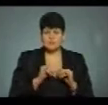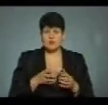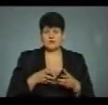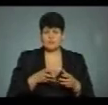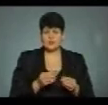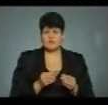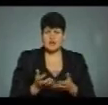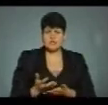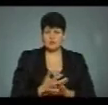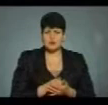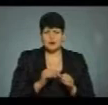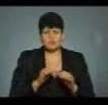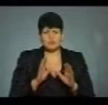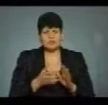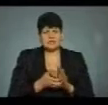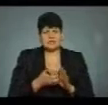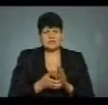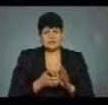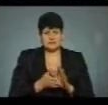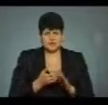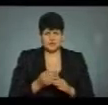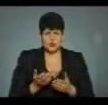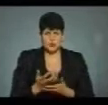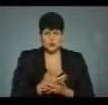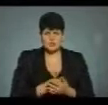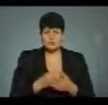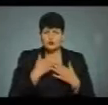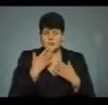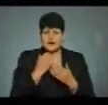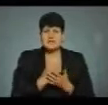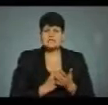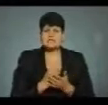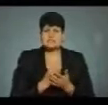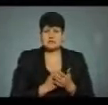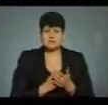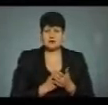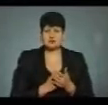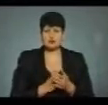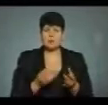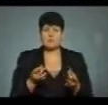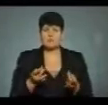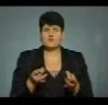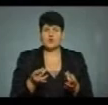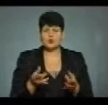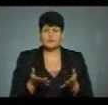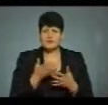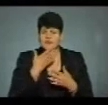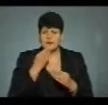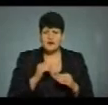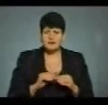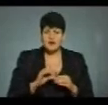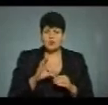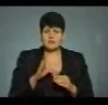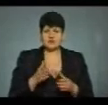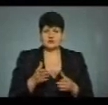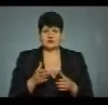негативно. Може бути великий недобір врожаю. Тому що немає запасу продуктивної вологи, немає накопичення вологи, немає